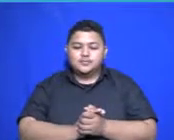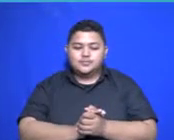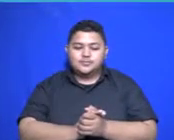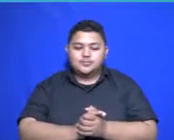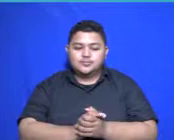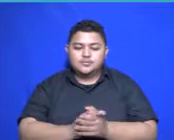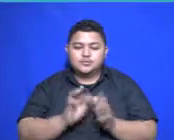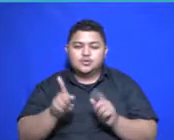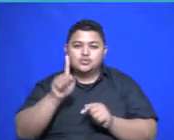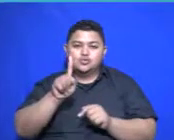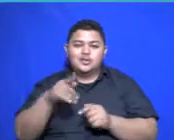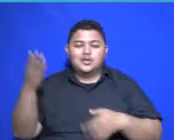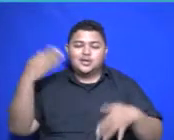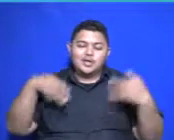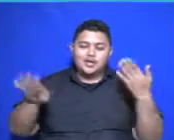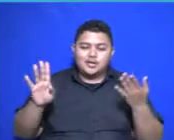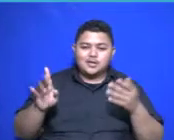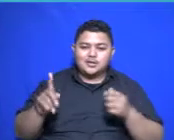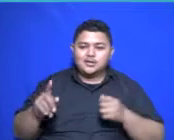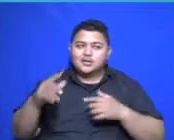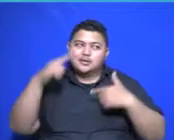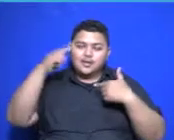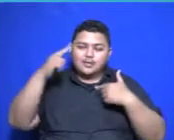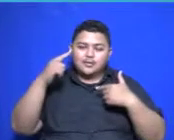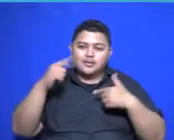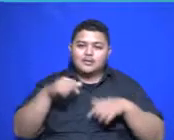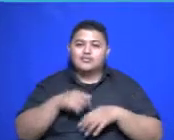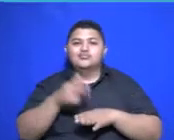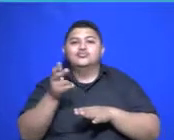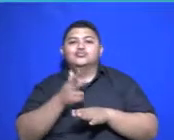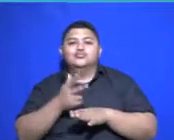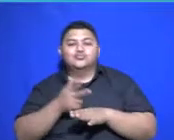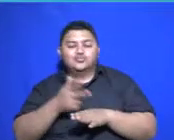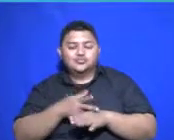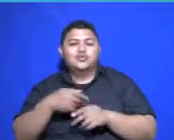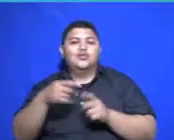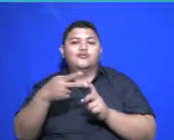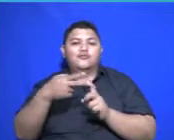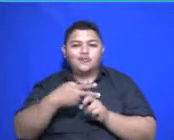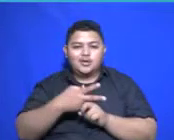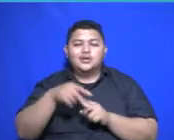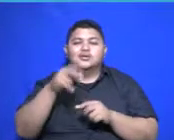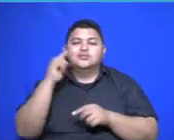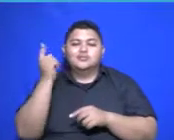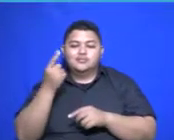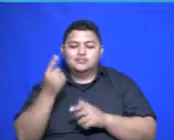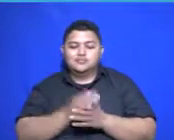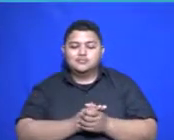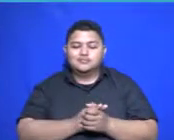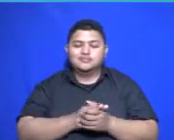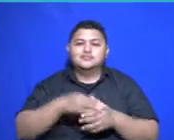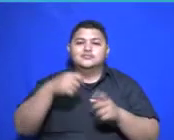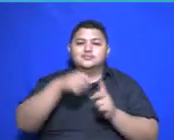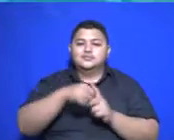71 pertunjukan tari dan teater, 18 pemutaran film produksi nasional, 34 apresiasi karya